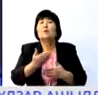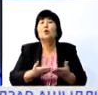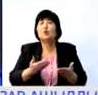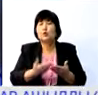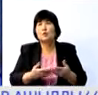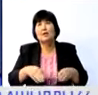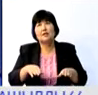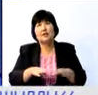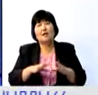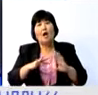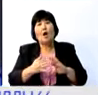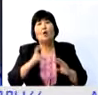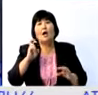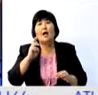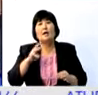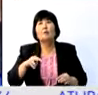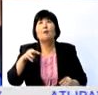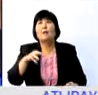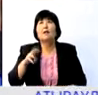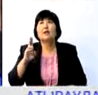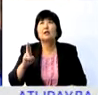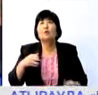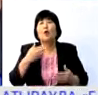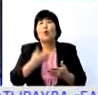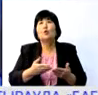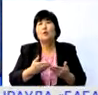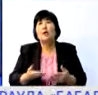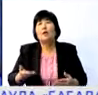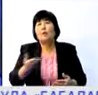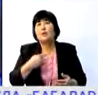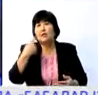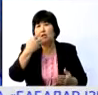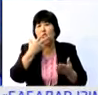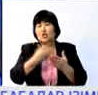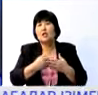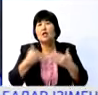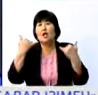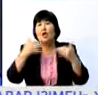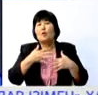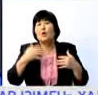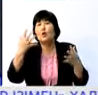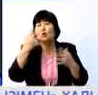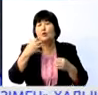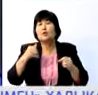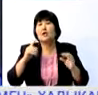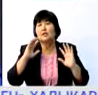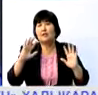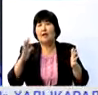ұсынысымен және де ауыл әкімі Мамат Кәжденбектің ұсынысымен біз жеке малымызға түнде